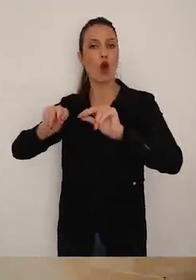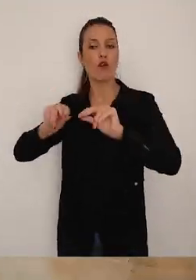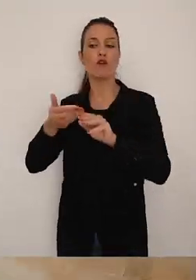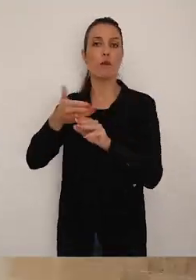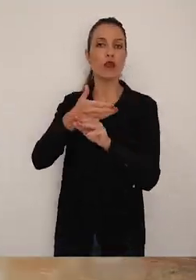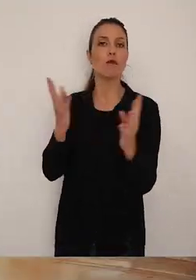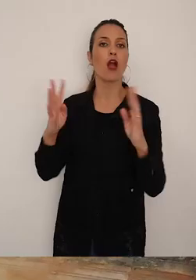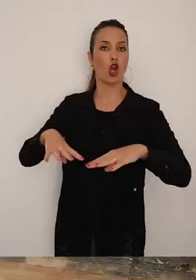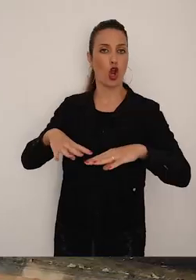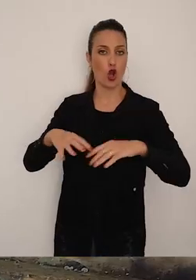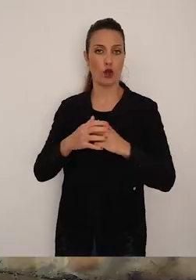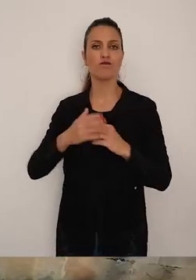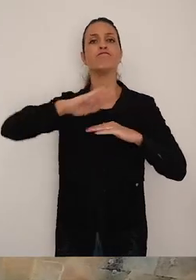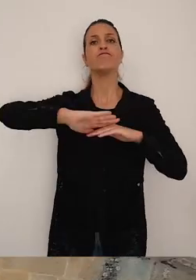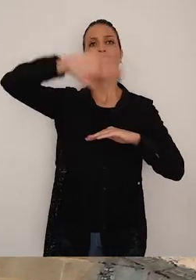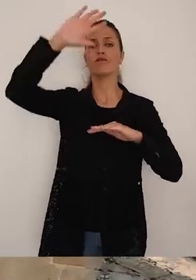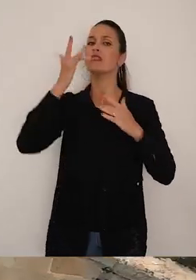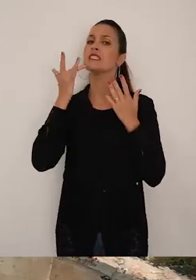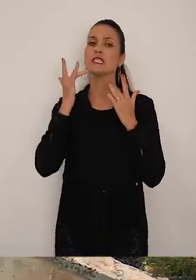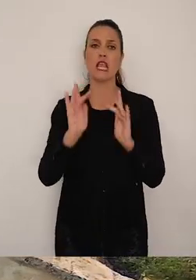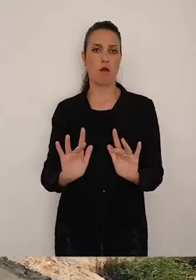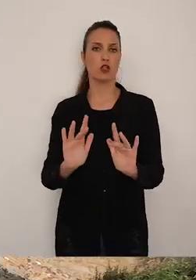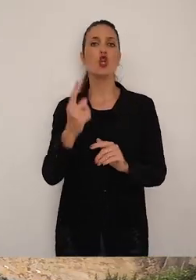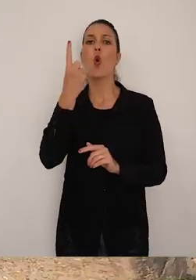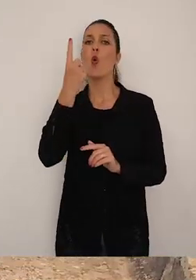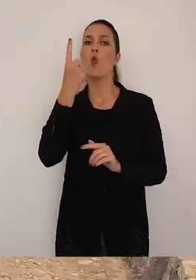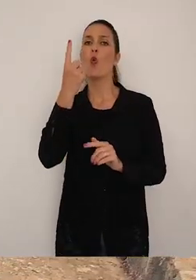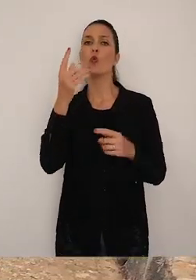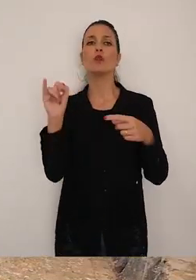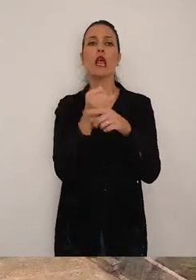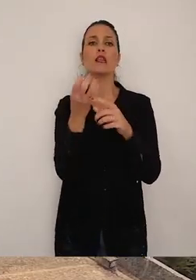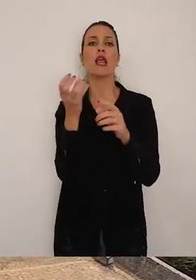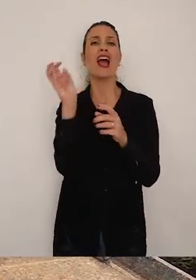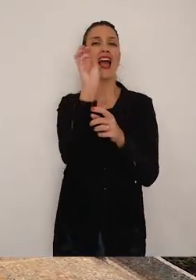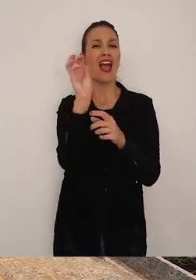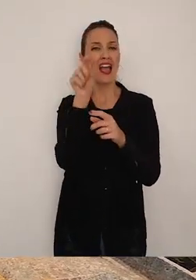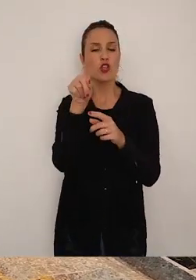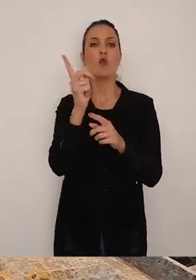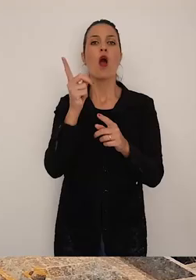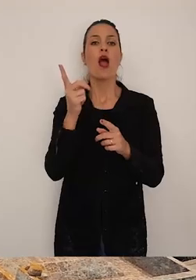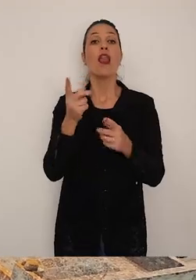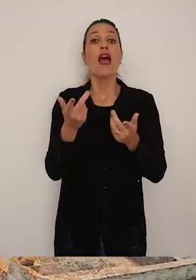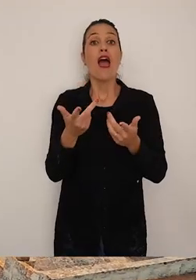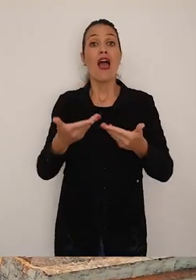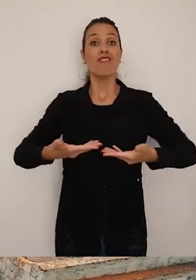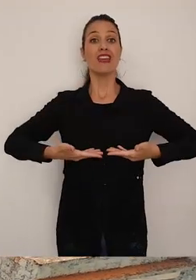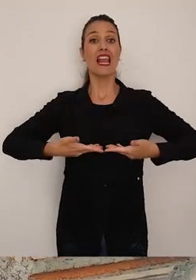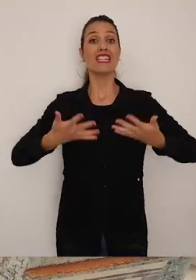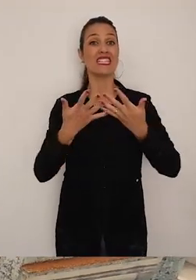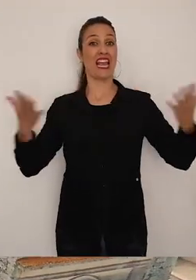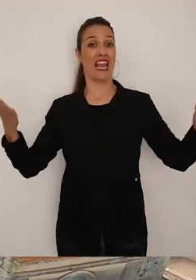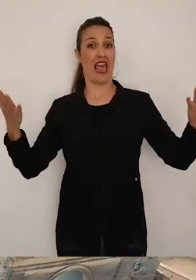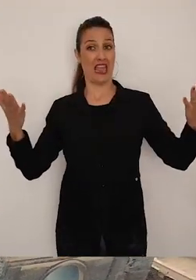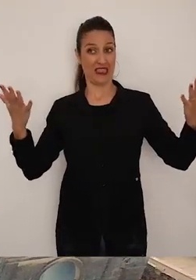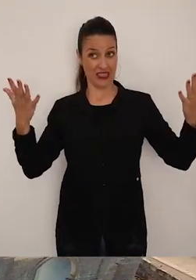È composta da una facciata esterna molto sobria, dove l'unico elemento decorativo di rilievo è l'ampio finestrone con ai lati 2 nicchie